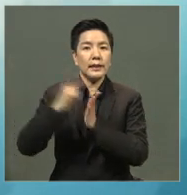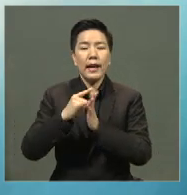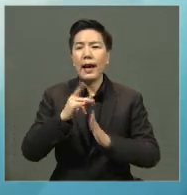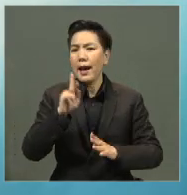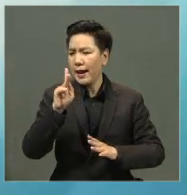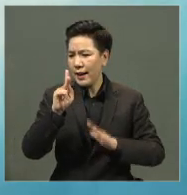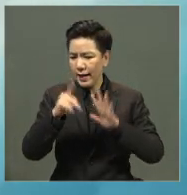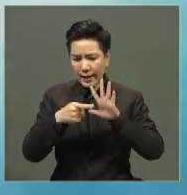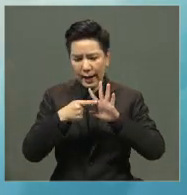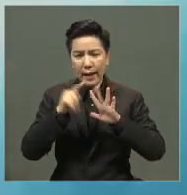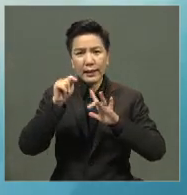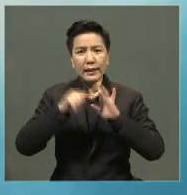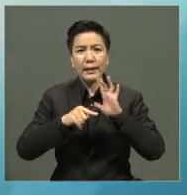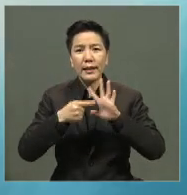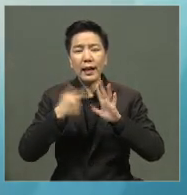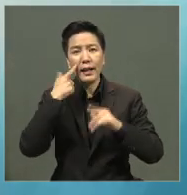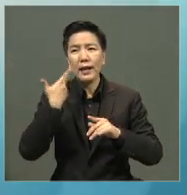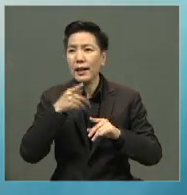ปีเป็นอาชีพพนักงานนวดกลับมาจากประเทศกาตาร์เมื่อวันที่22